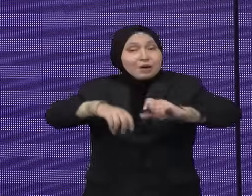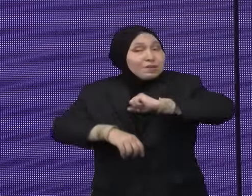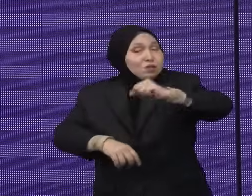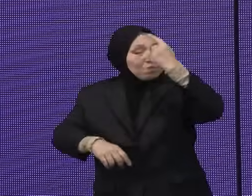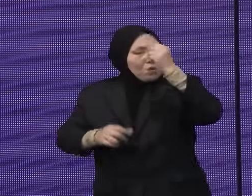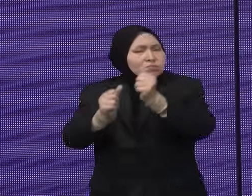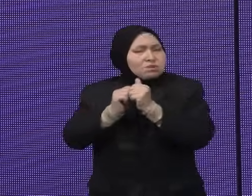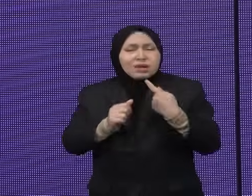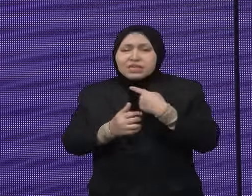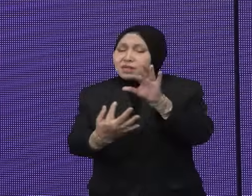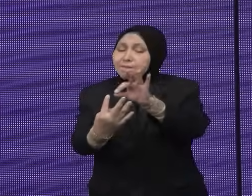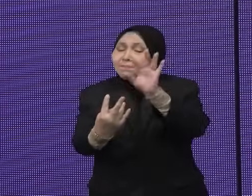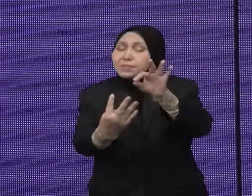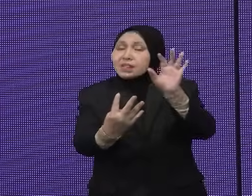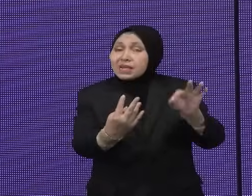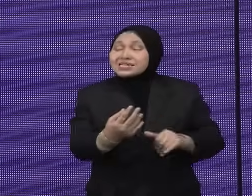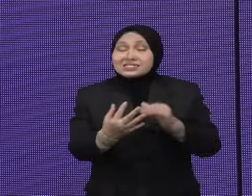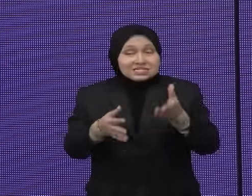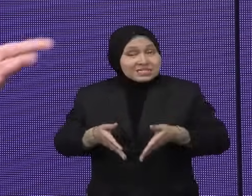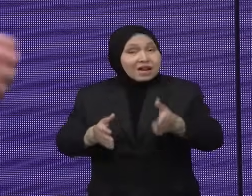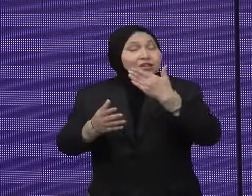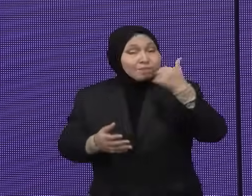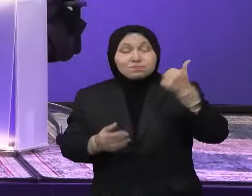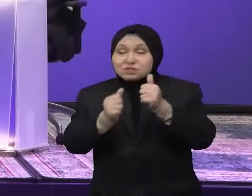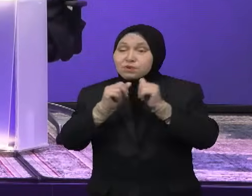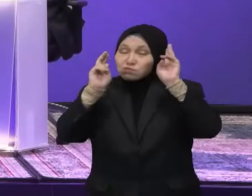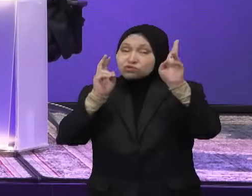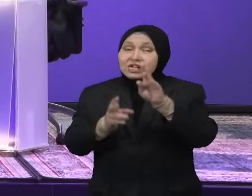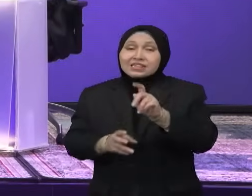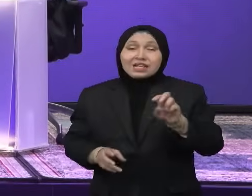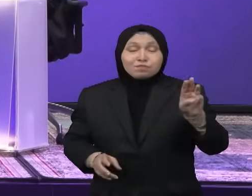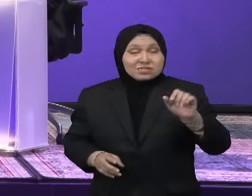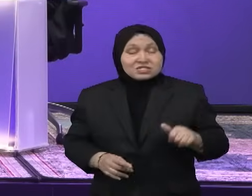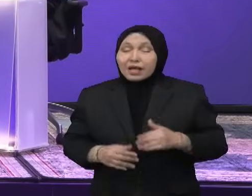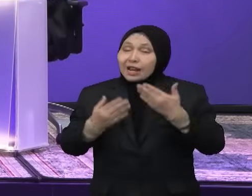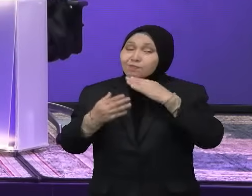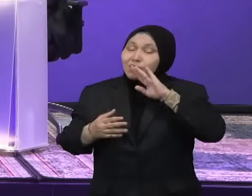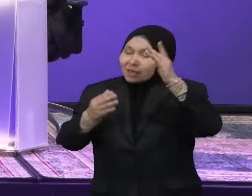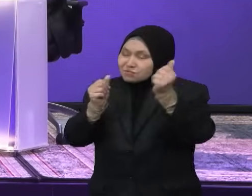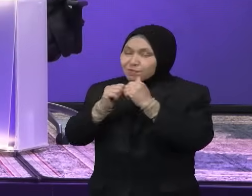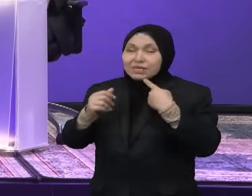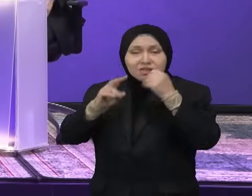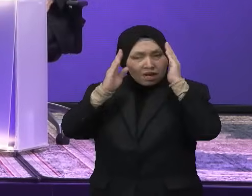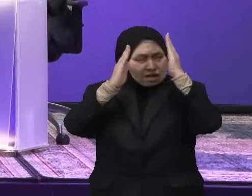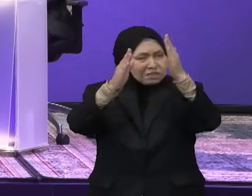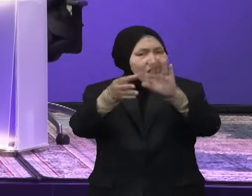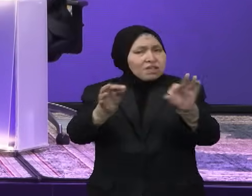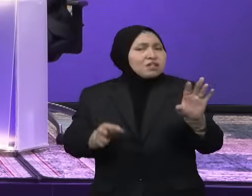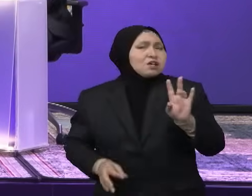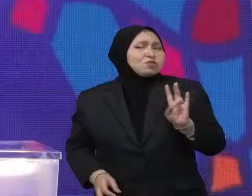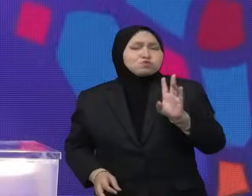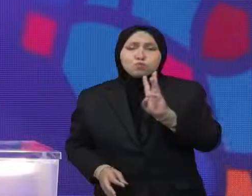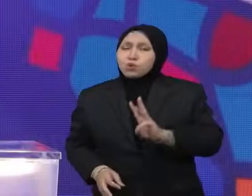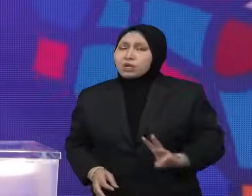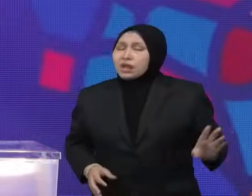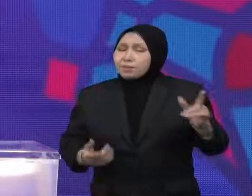untuk sama-sama kita pilih jalan terbaik bersama Al-Fadhil Ustaz Tirmizi. Silakan. Alhamdulillah, mari sama-sama kita hayati ayat yang